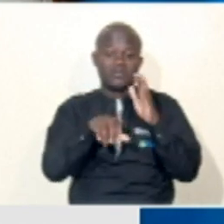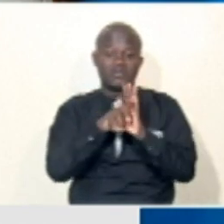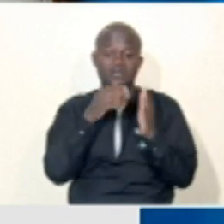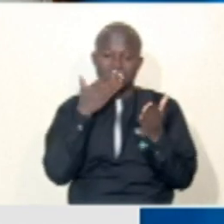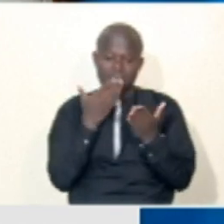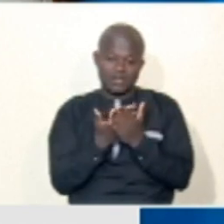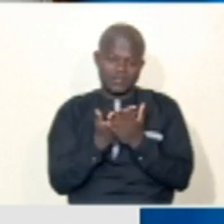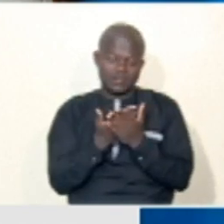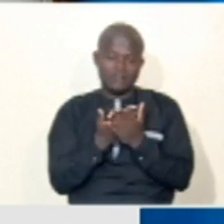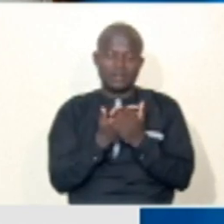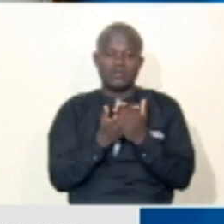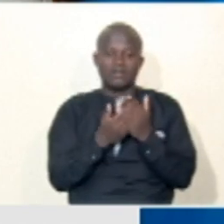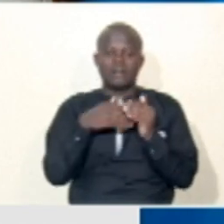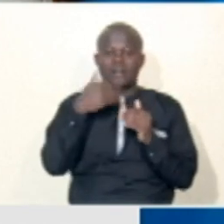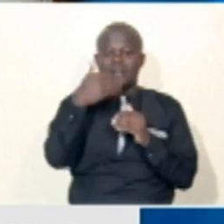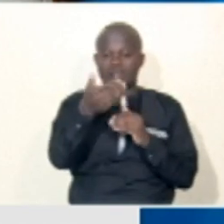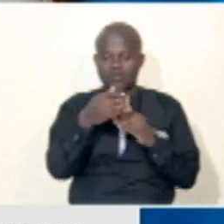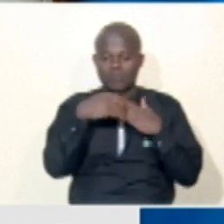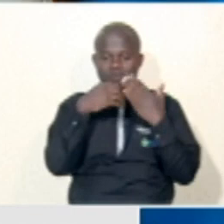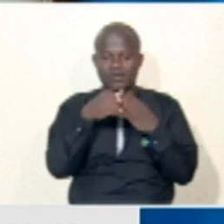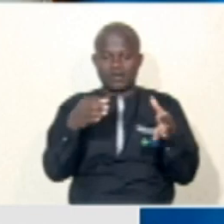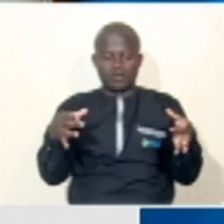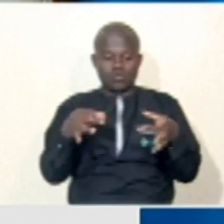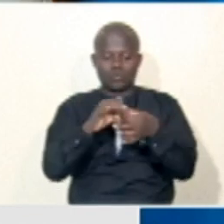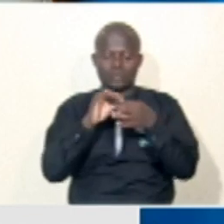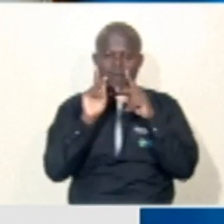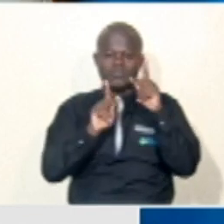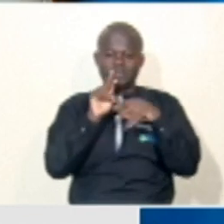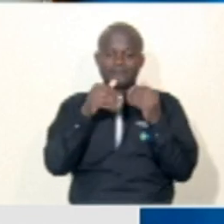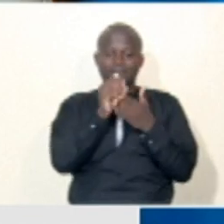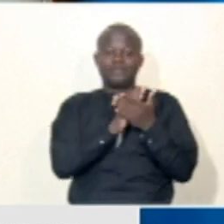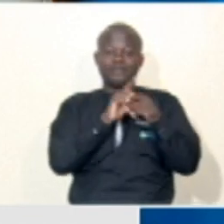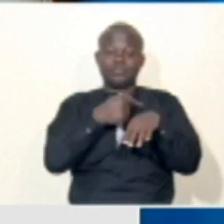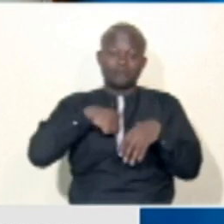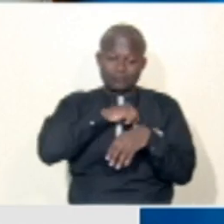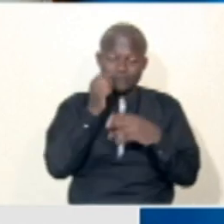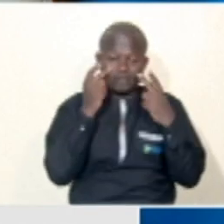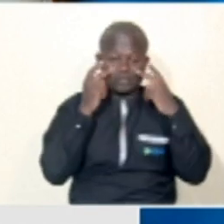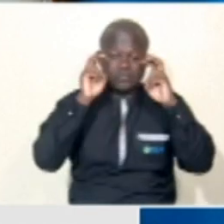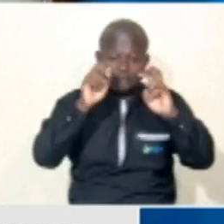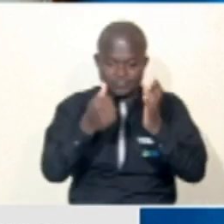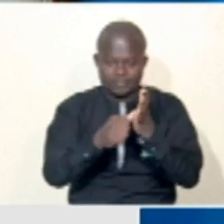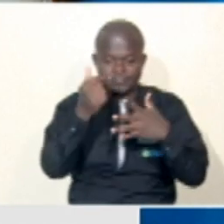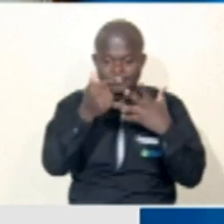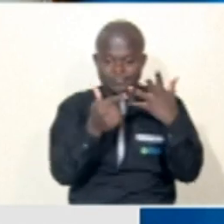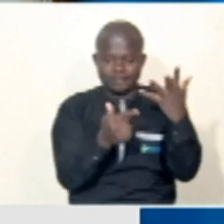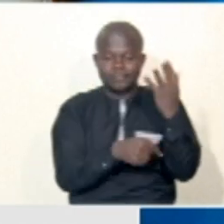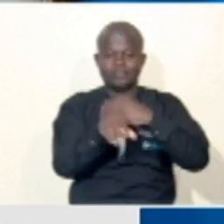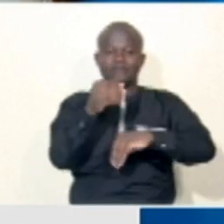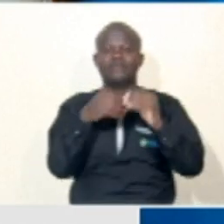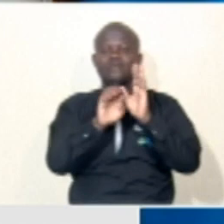meza agenga mediation. Hari nk'aho tuvuge, ushobora gusanga bavuga bati ibibazo ibi n'ibi by'ubucuruzi